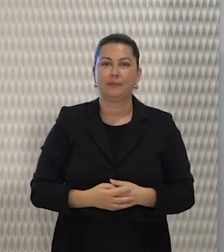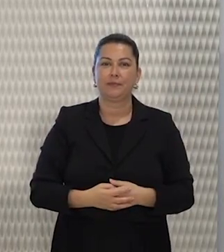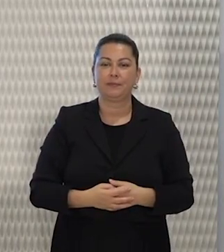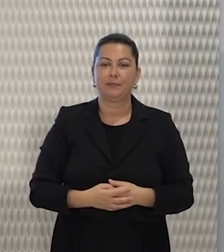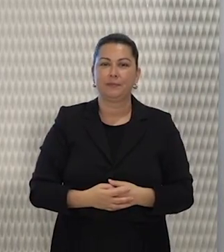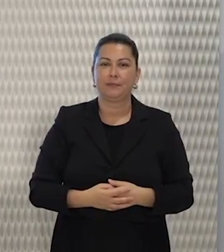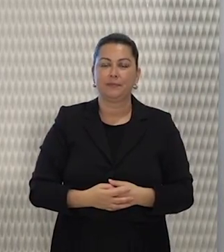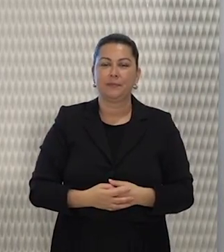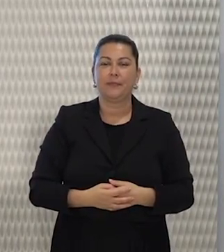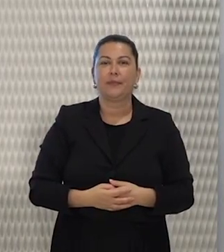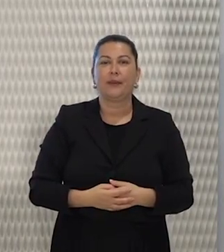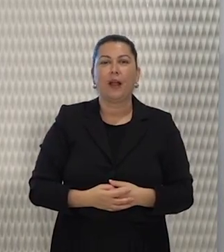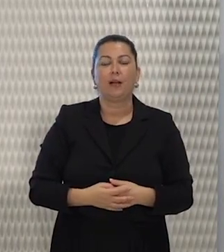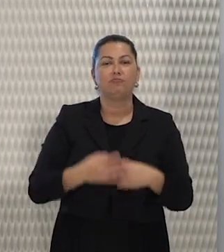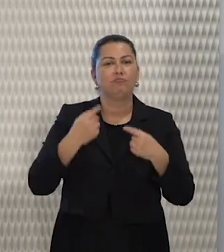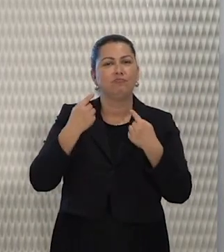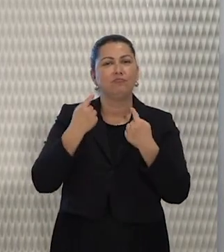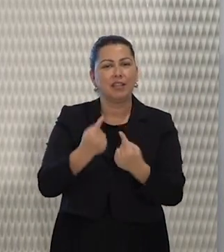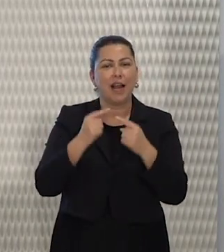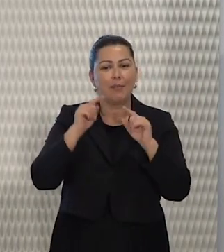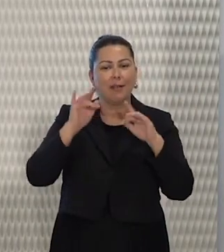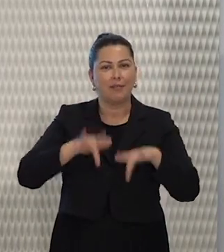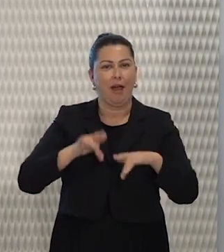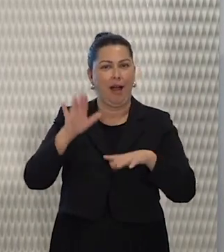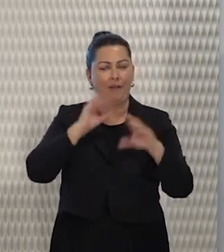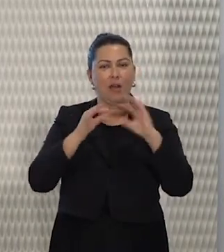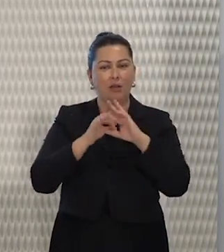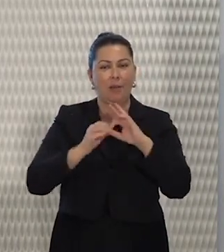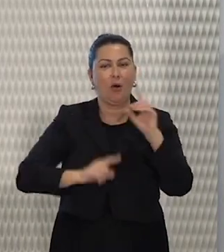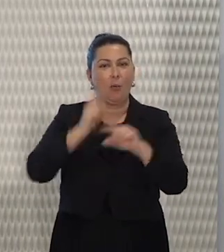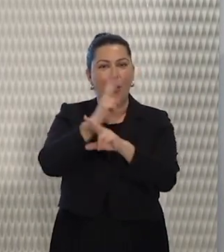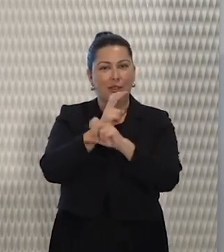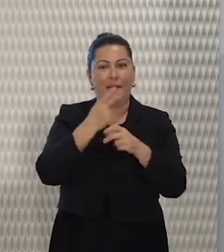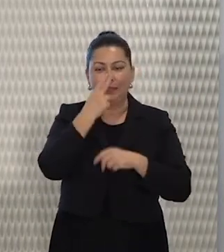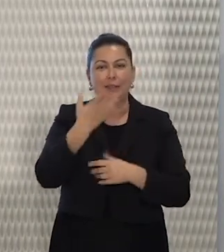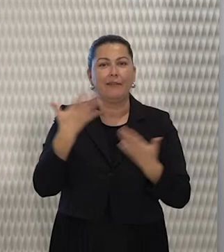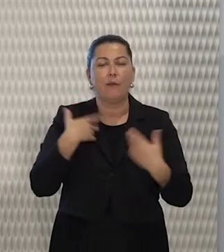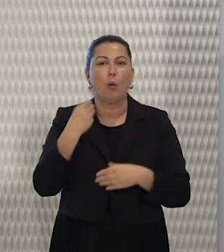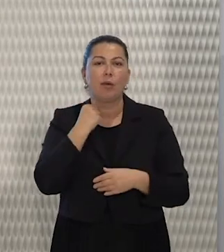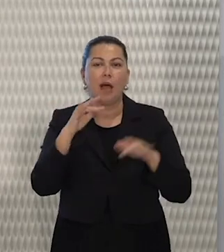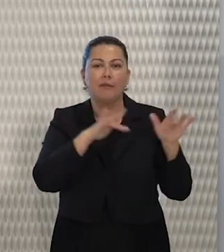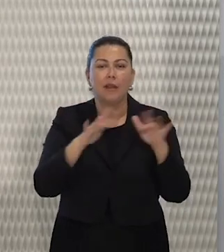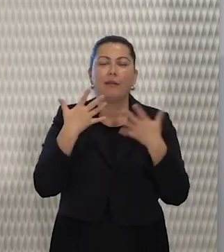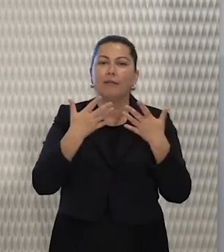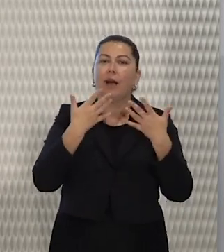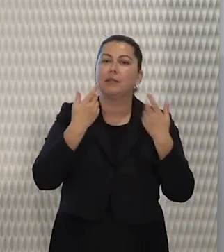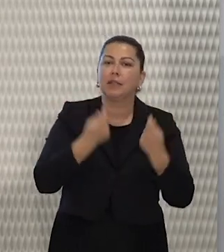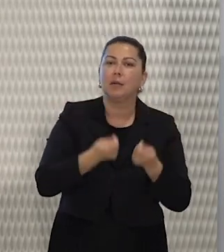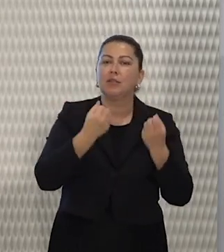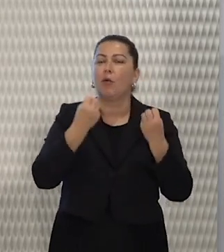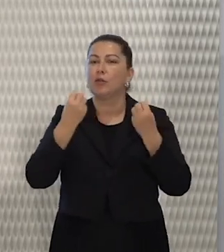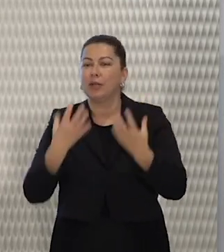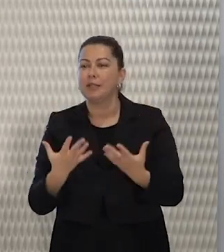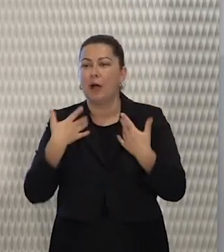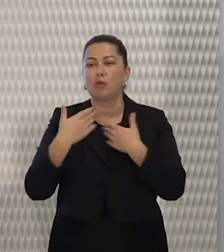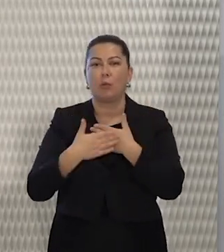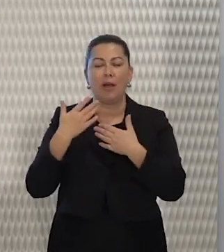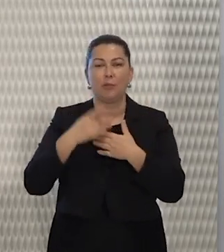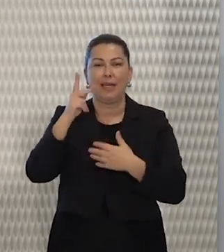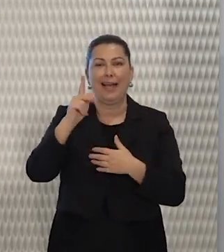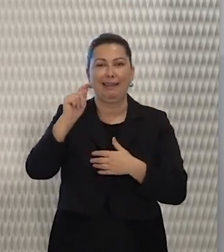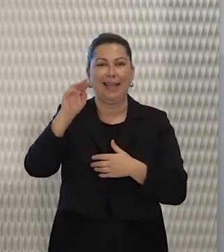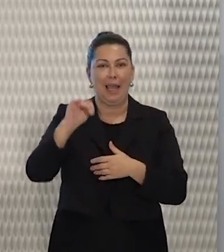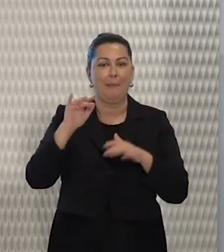Sie haben natürlich die Erfahrung aus Oberösterreich. Sie sehen, wo Bedarf ist, was schon passiert und vor allem auch das Beispiel KTM, das wir